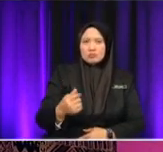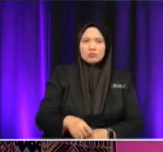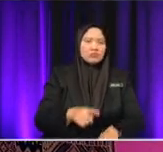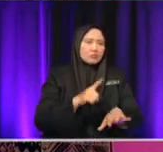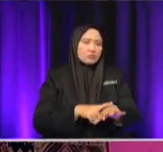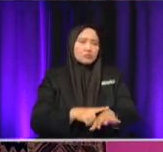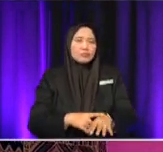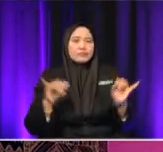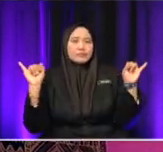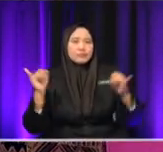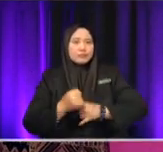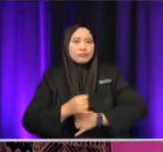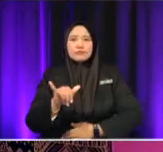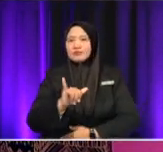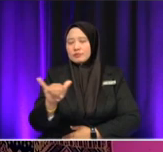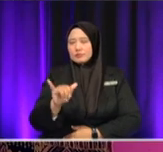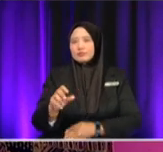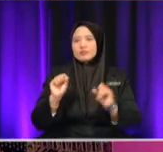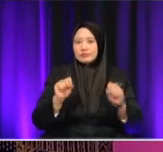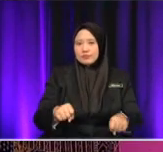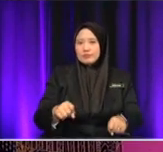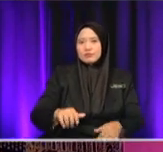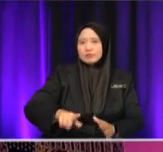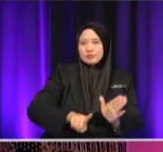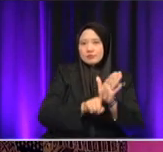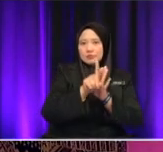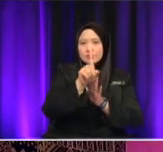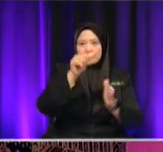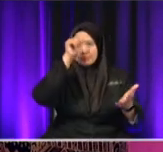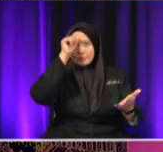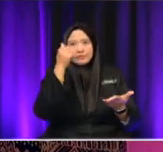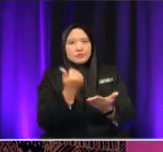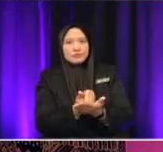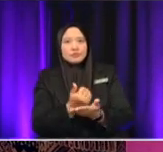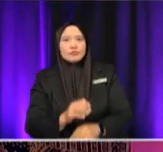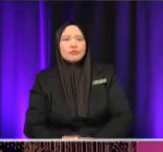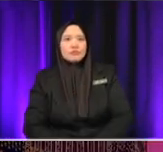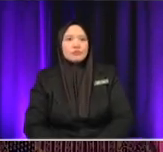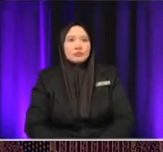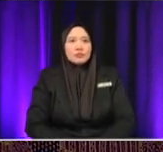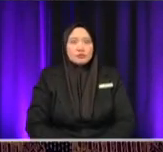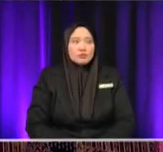bersama itulah kita dapat menerapkan apa memantapkan akidah keluarga kita tidak ada lagi anak-anak